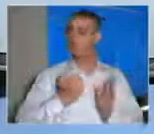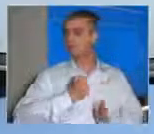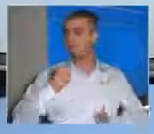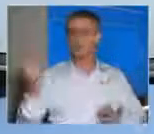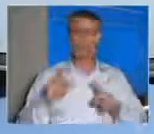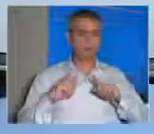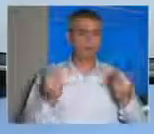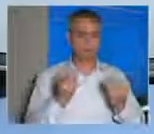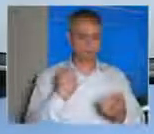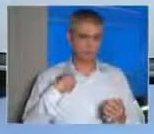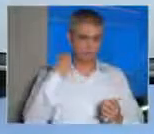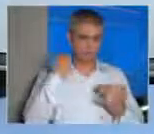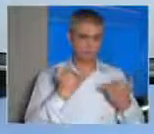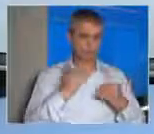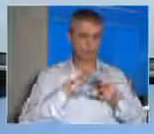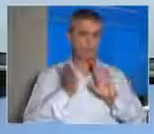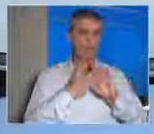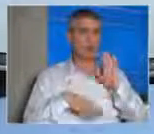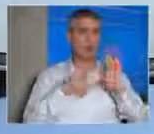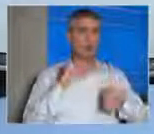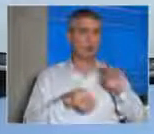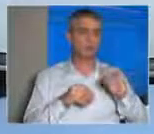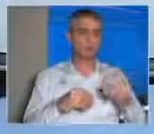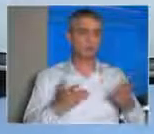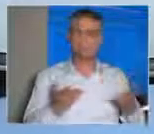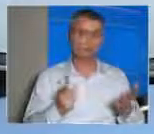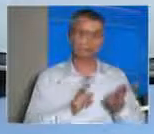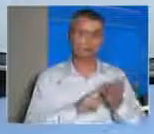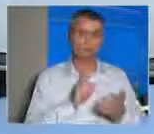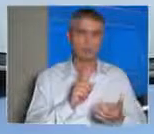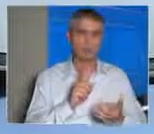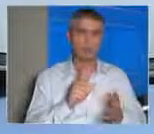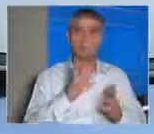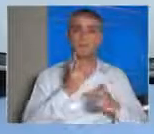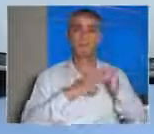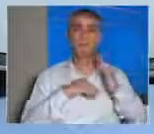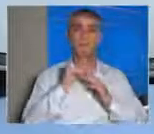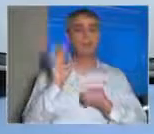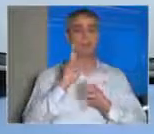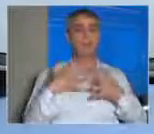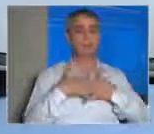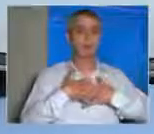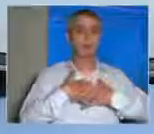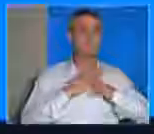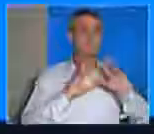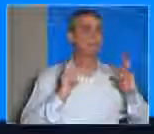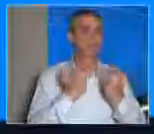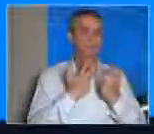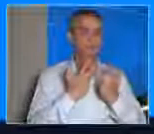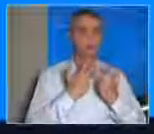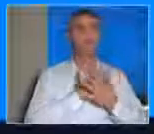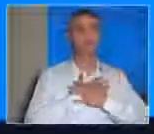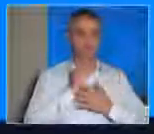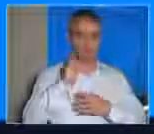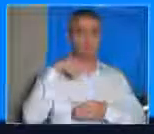וכל מיני דברים כאלה שאני שמעתי עכשיו בכל מערכת הבחירות, זה בעצם לא נכון, כי מה שיבנה לביבי את הקואליציה זה הציבור שאוהב את